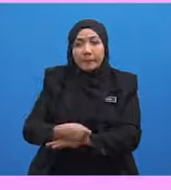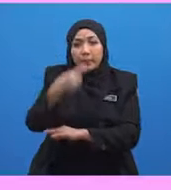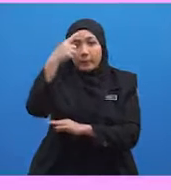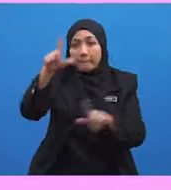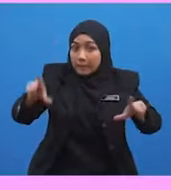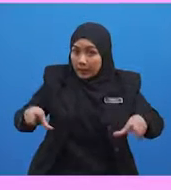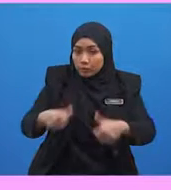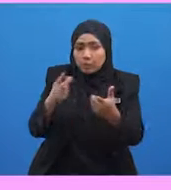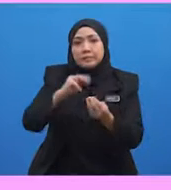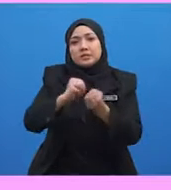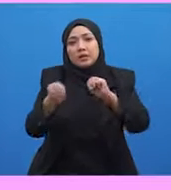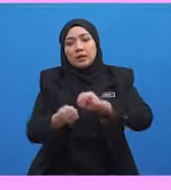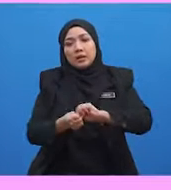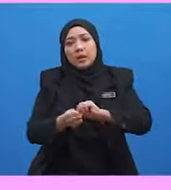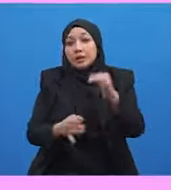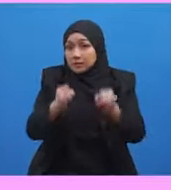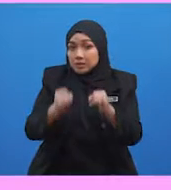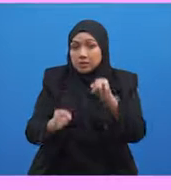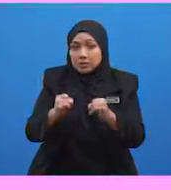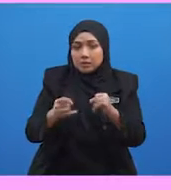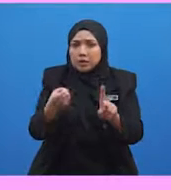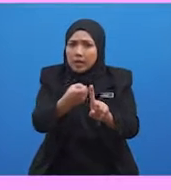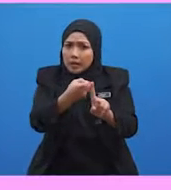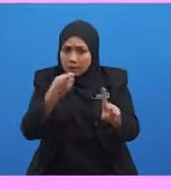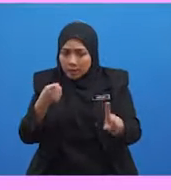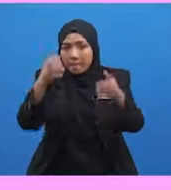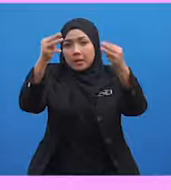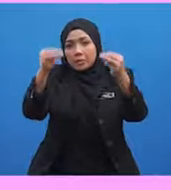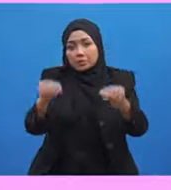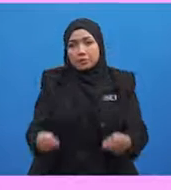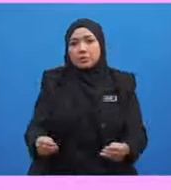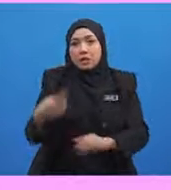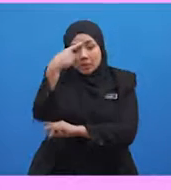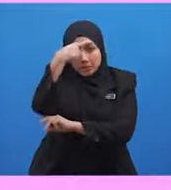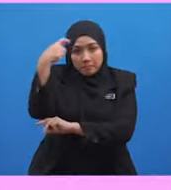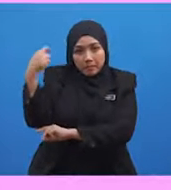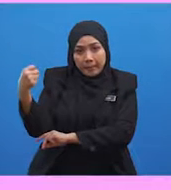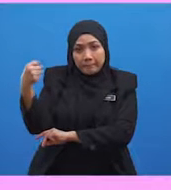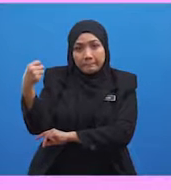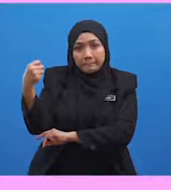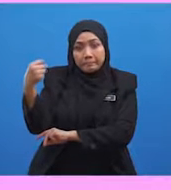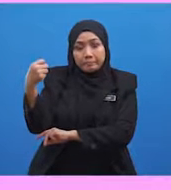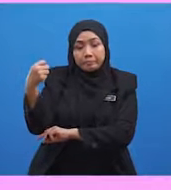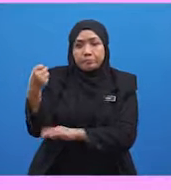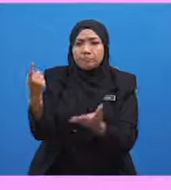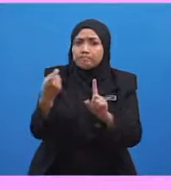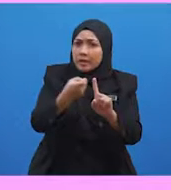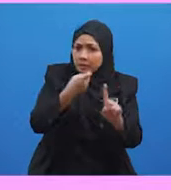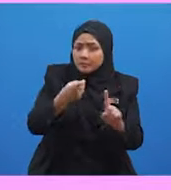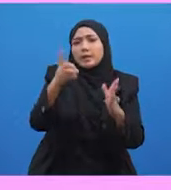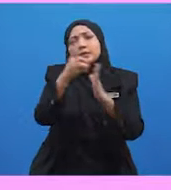masalah. Jika punca daripada manusia, sebab sampingan ialah masalah disiplin